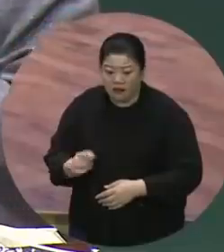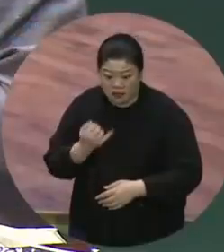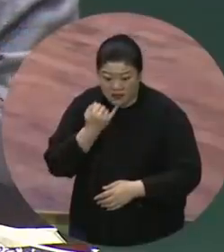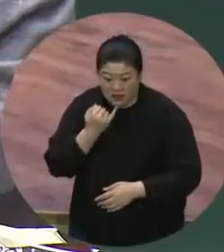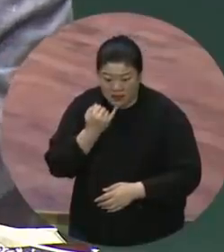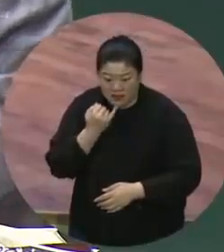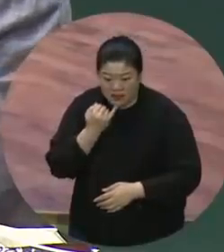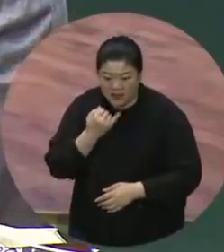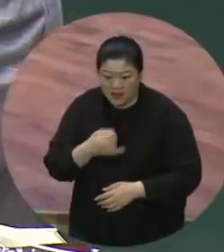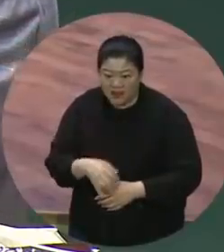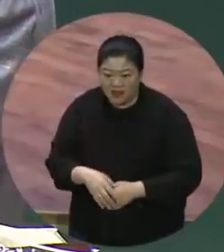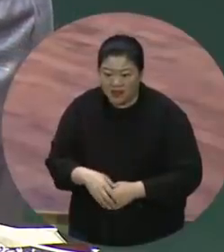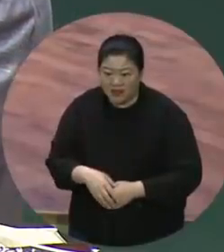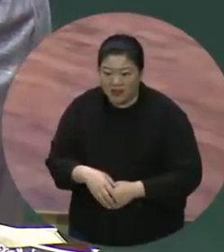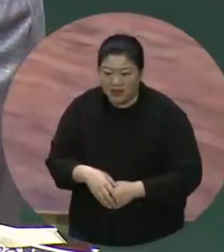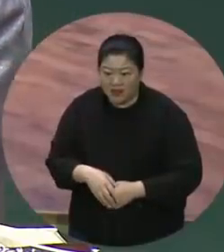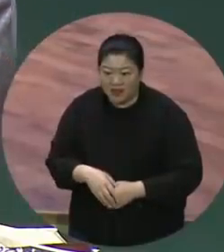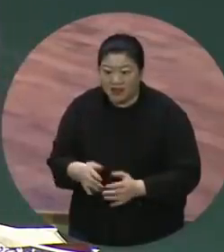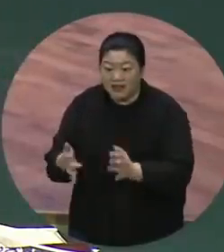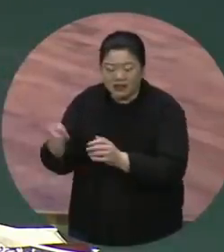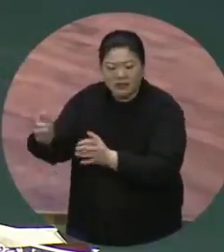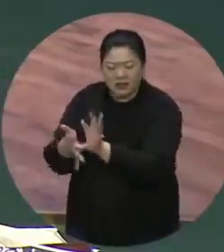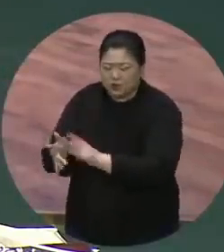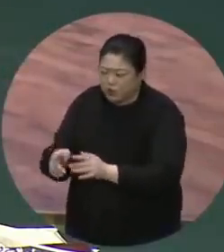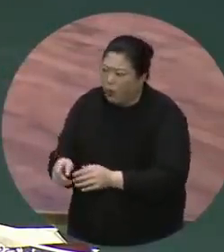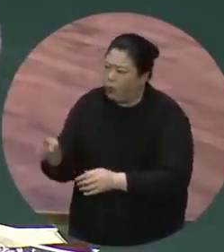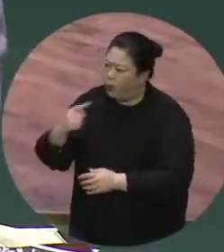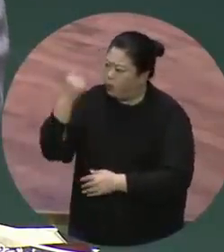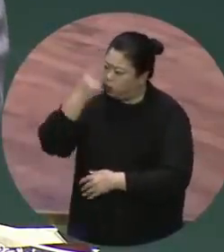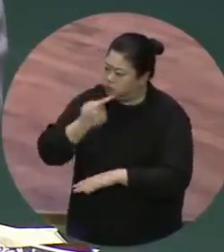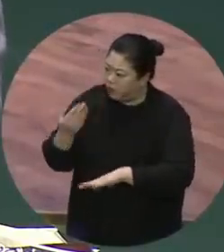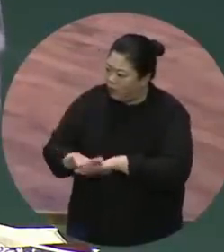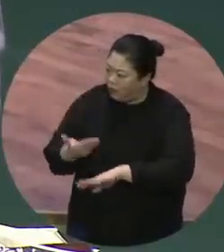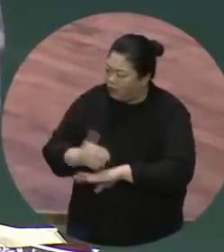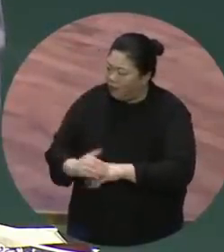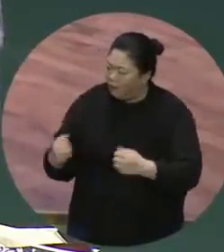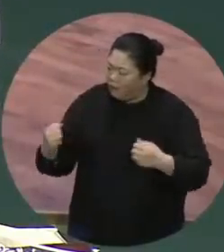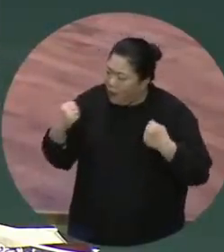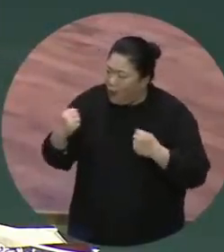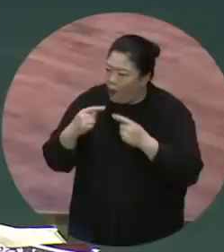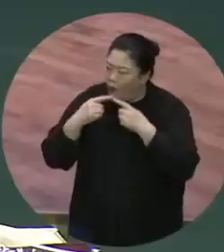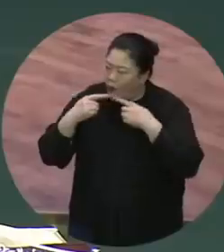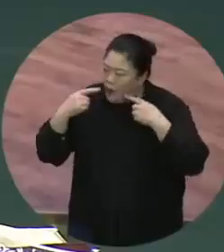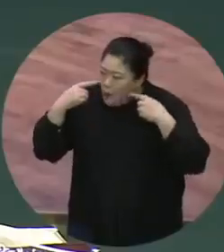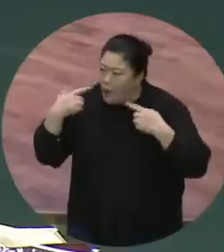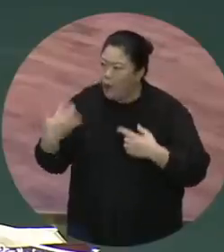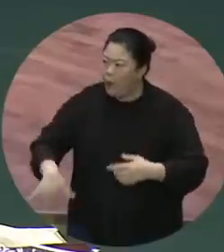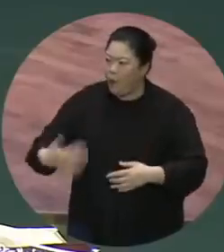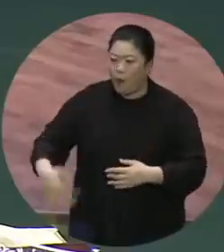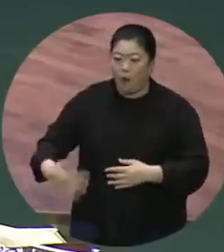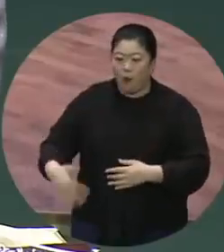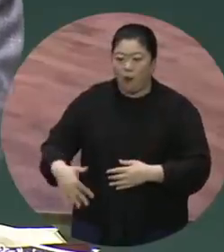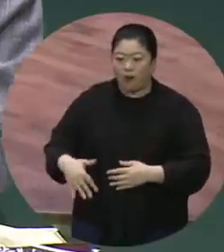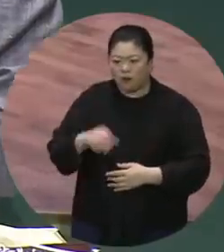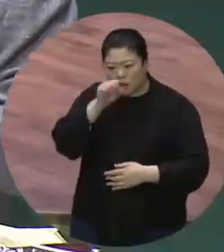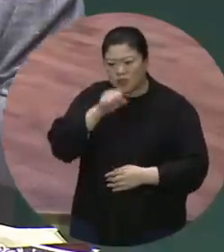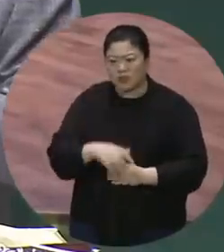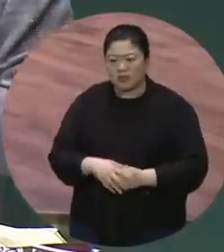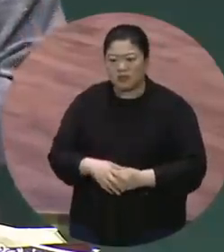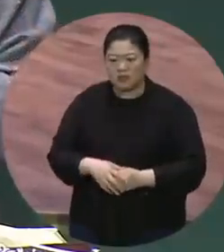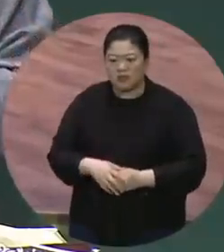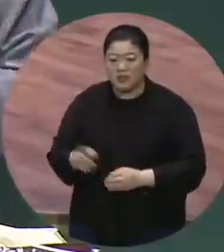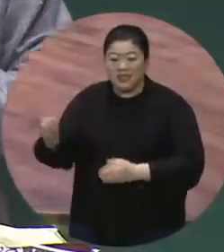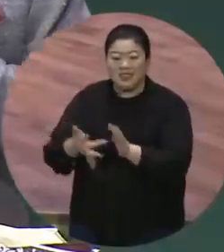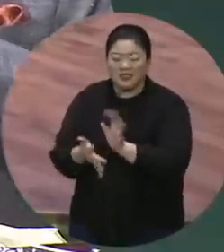이건 아니죠. 말씀에 순종한 사람들 하나님 이렇게 높이신다고. 행복자로다. 그래서 오늘부터